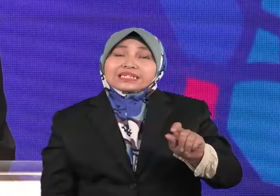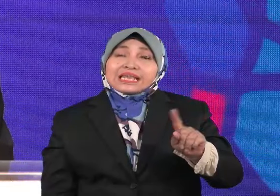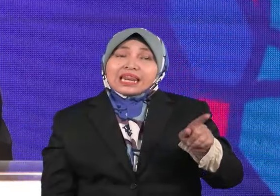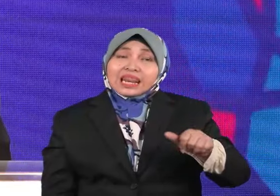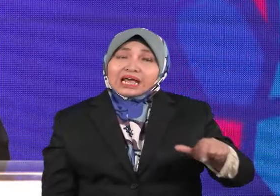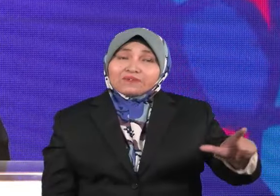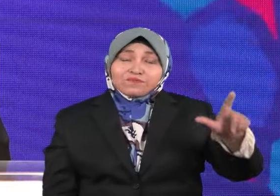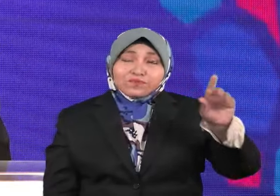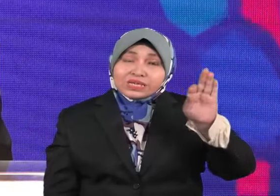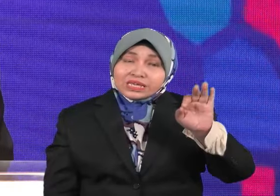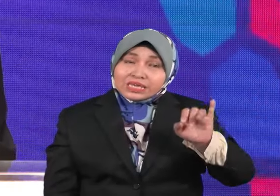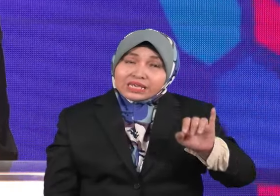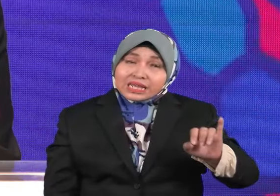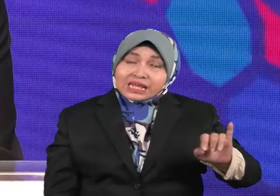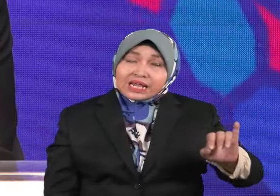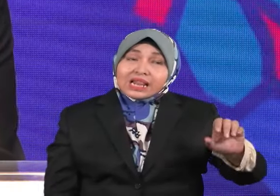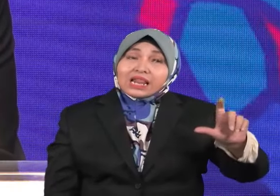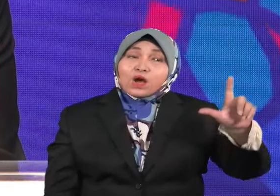unzil fihi